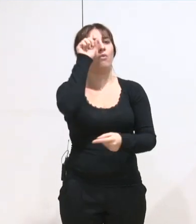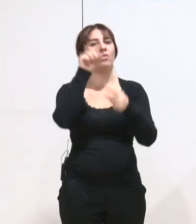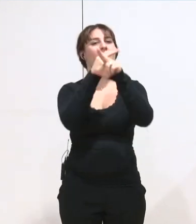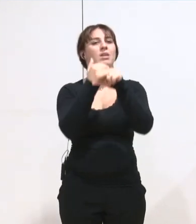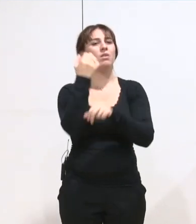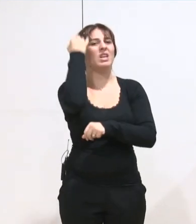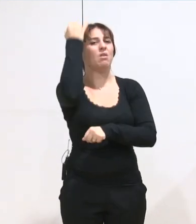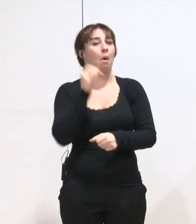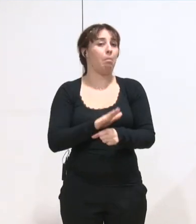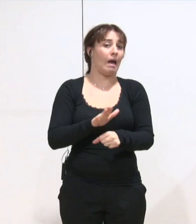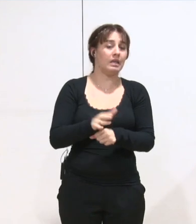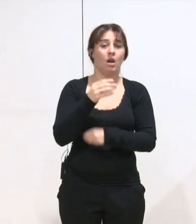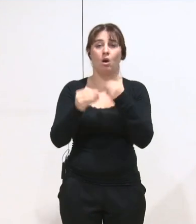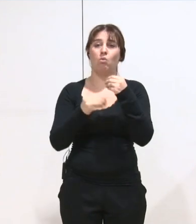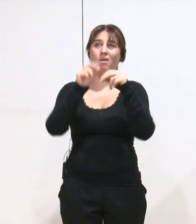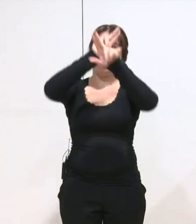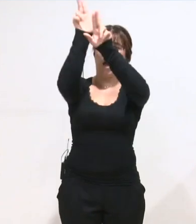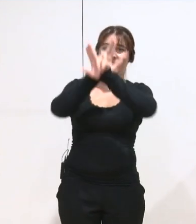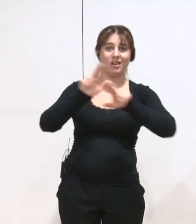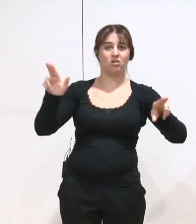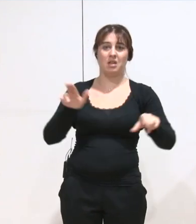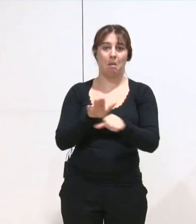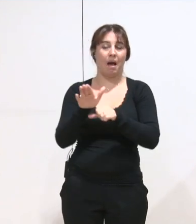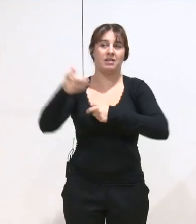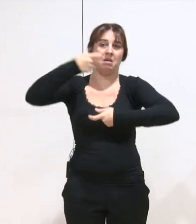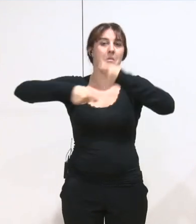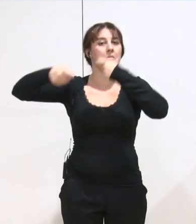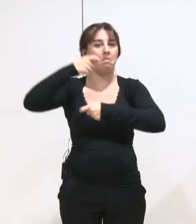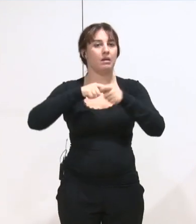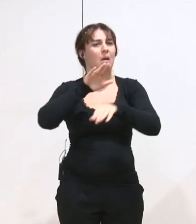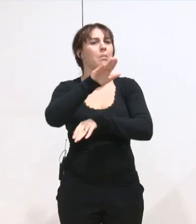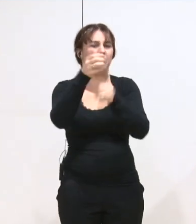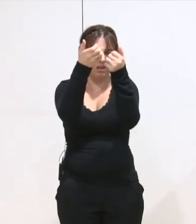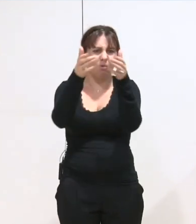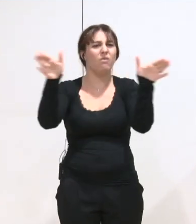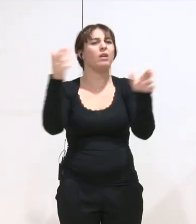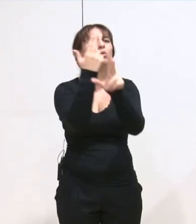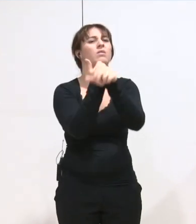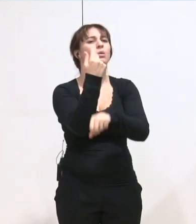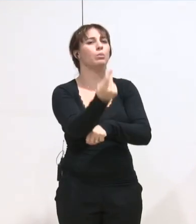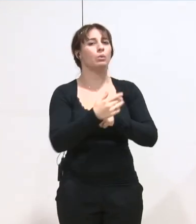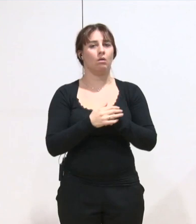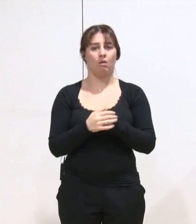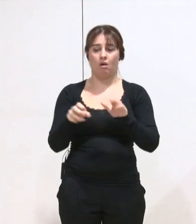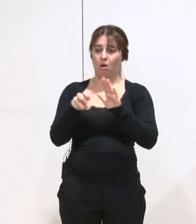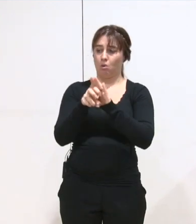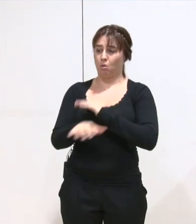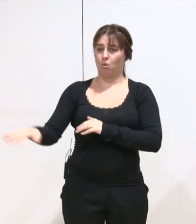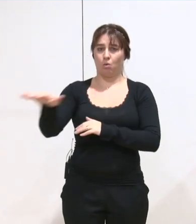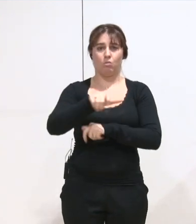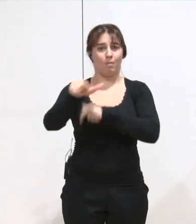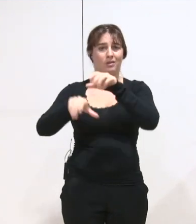pas assez ouverts à l'international dans votre définition de cette ouverture. Devant les Grenobloises et les Grenoblois, nous avons